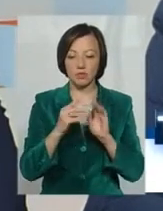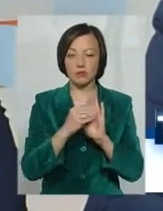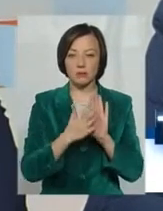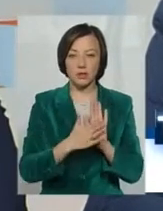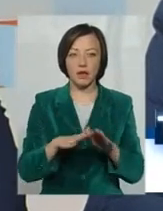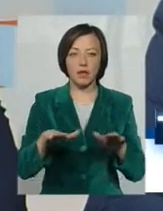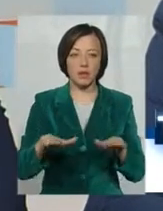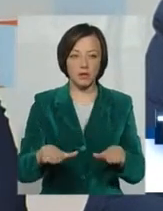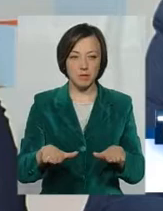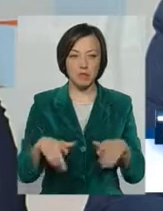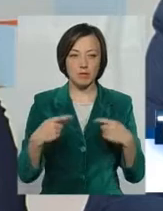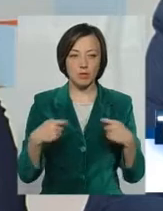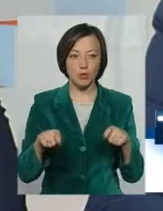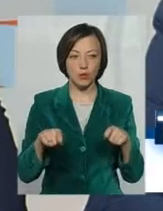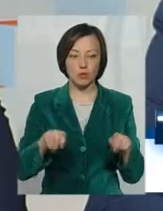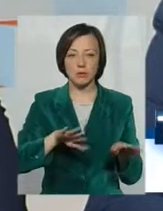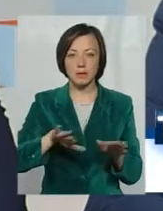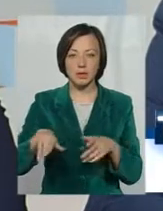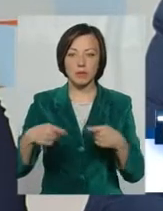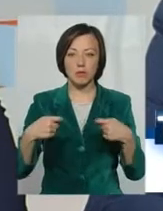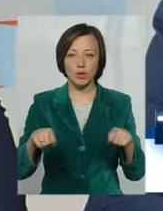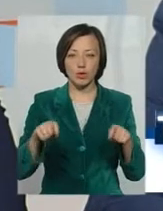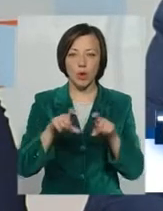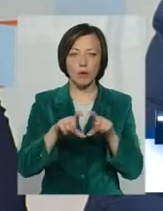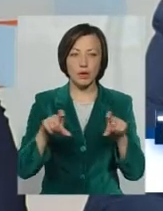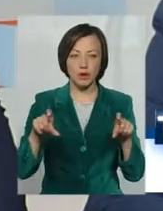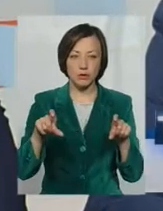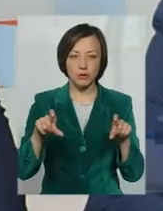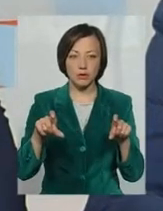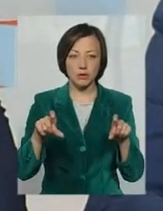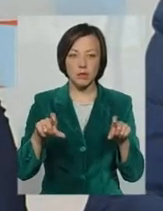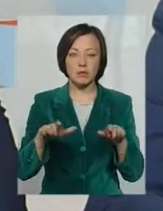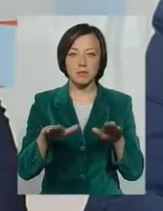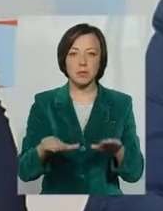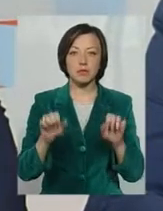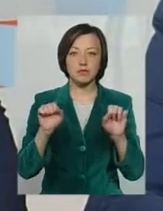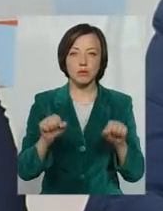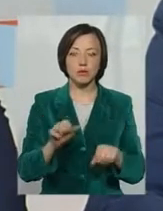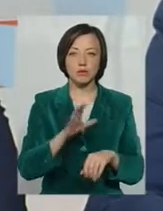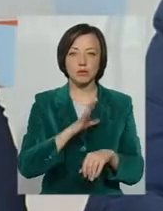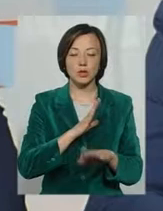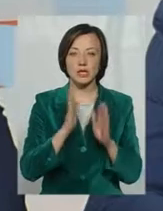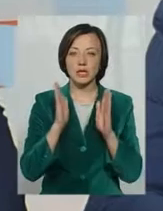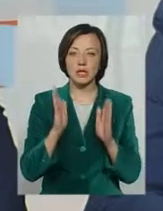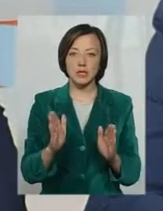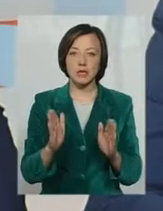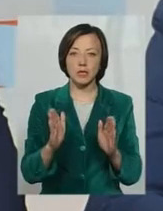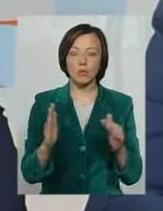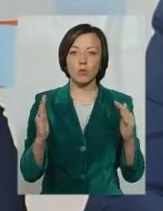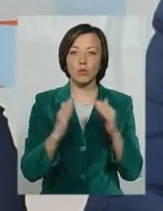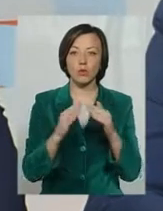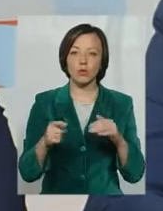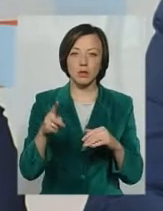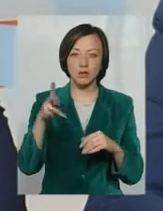на місці продажу, після продажу об'єкту нерухомості, на даному місці може бути розташований виключно багатоповерховий